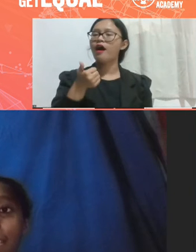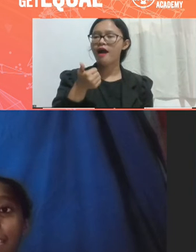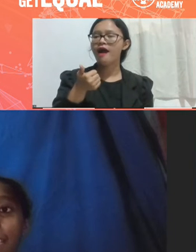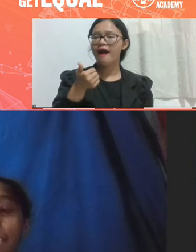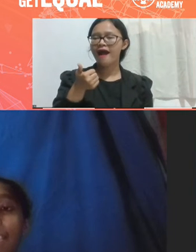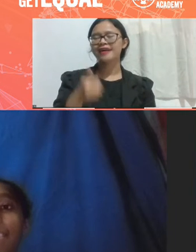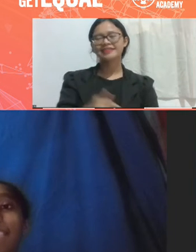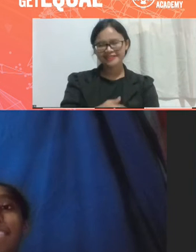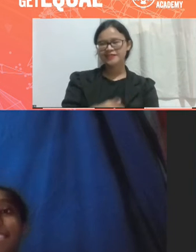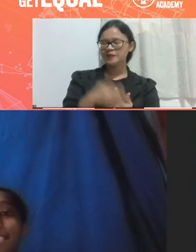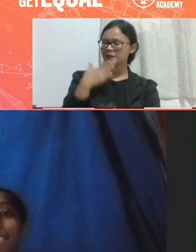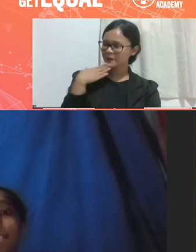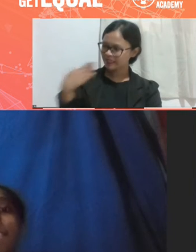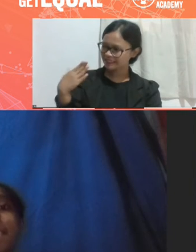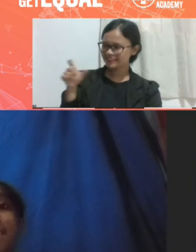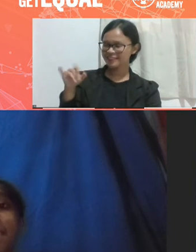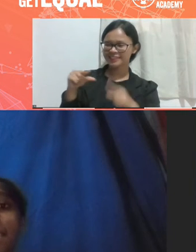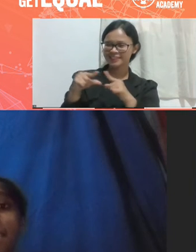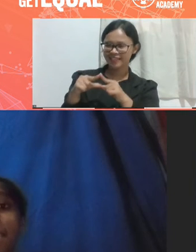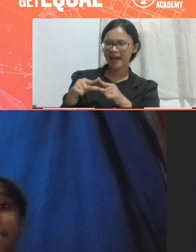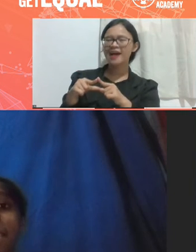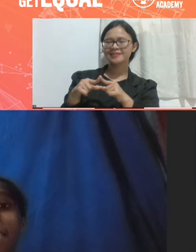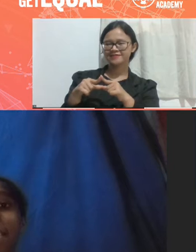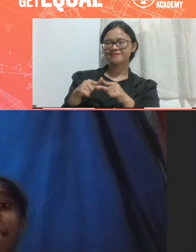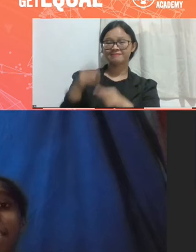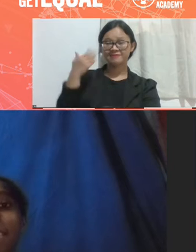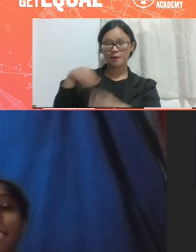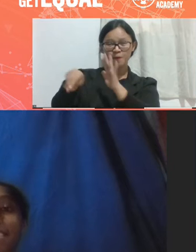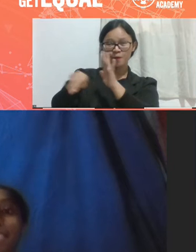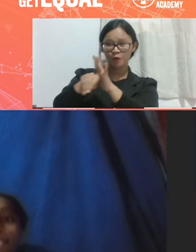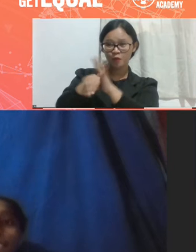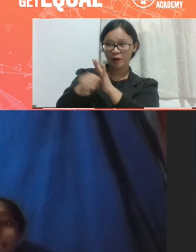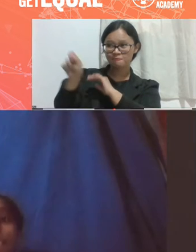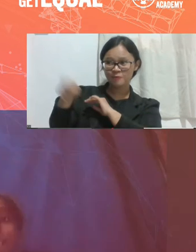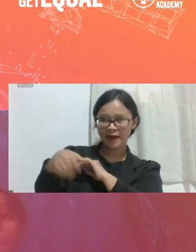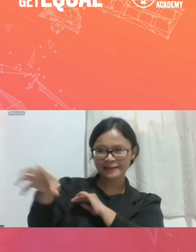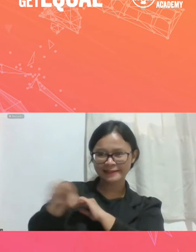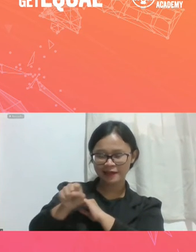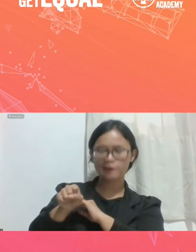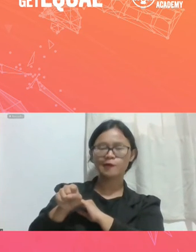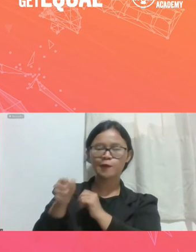Baik, terima kasih ya Patricia ya dari Papua kemarin men-take over akun Twitternya Pak